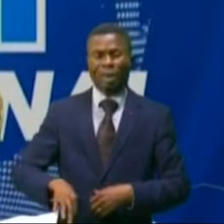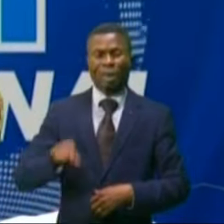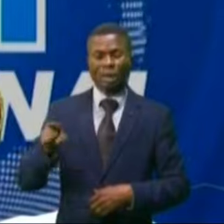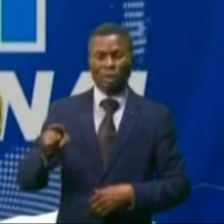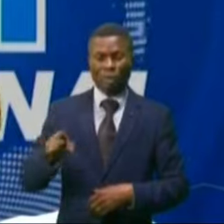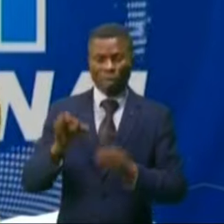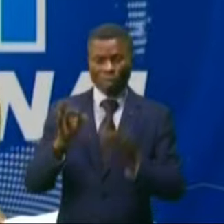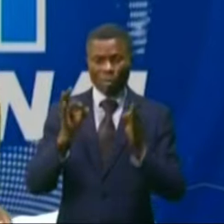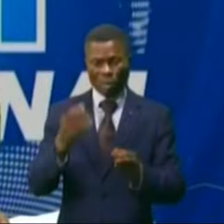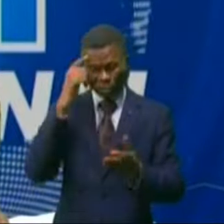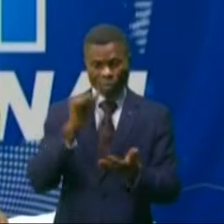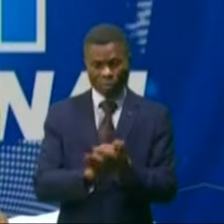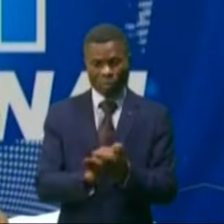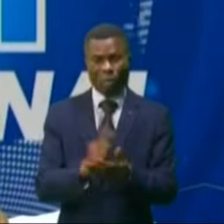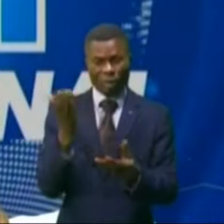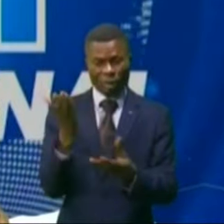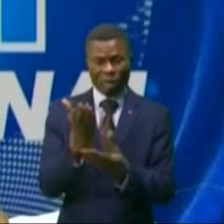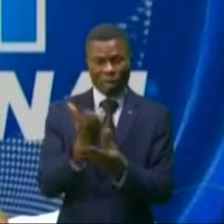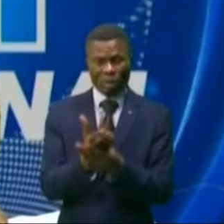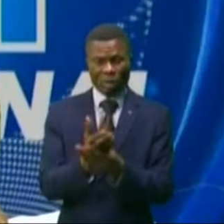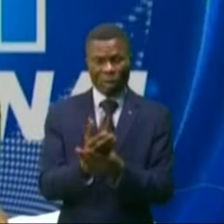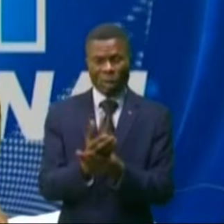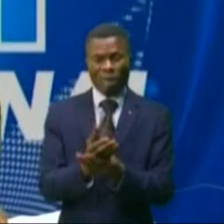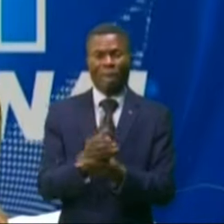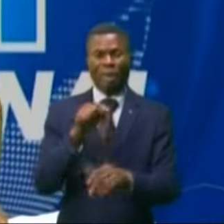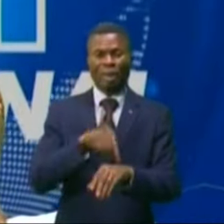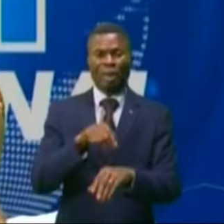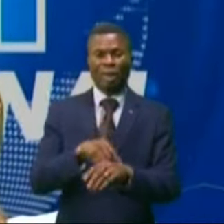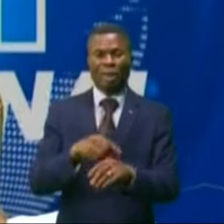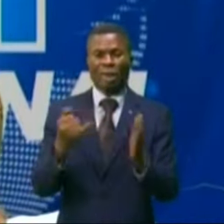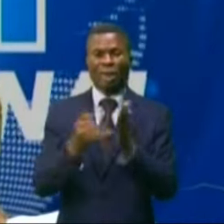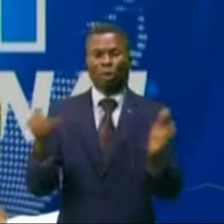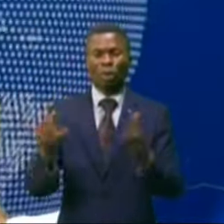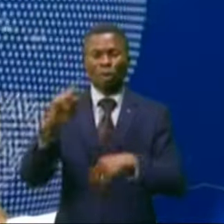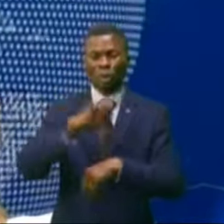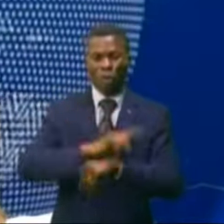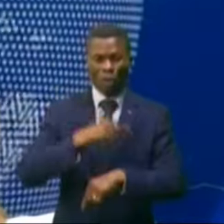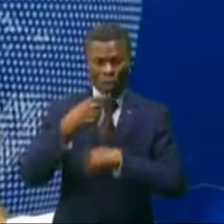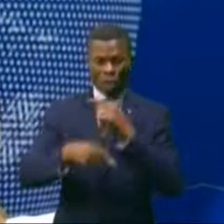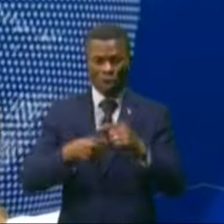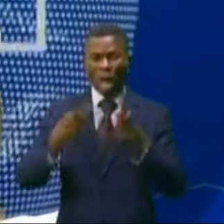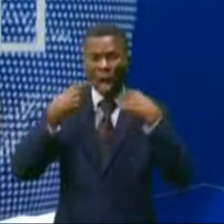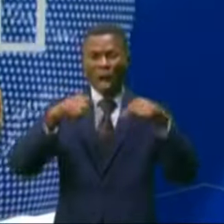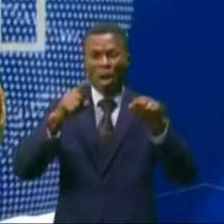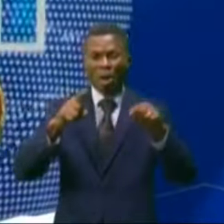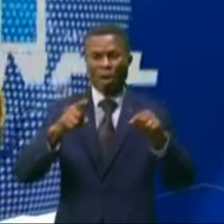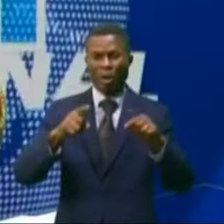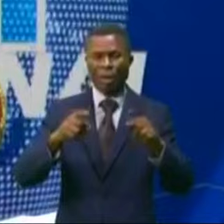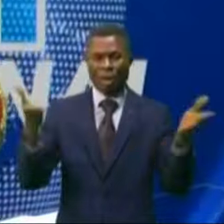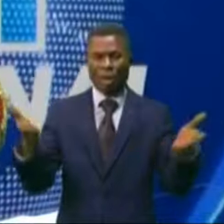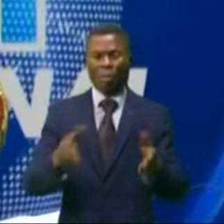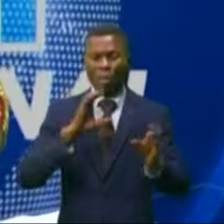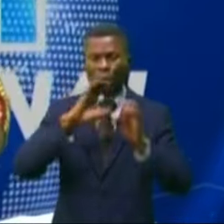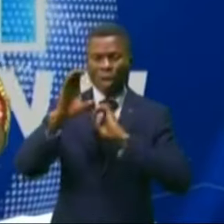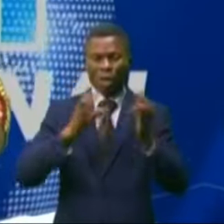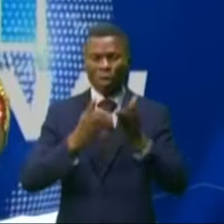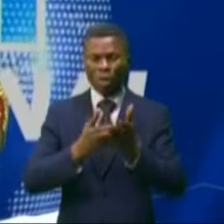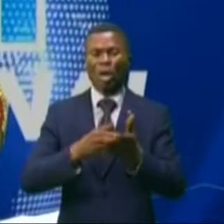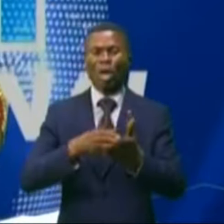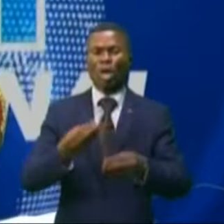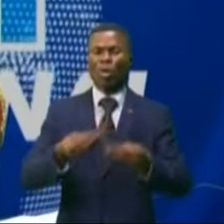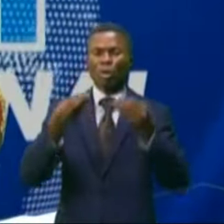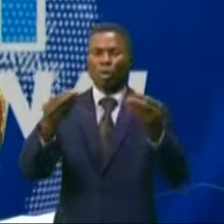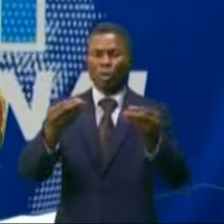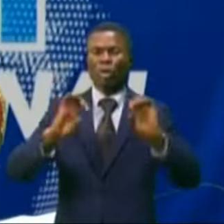À cet effet, un moratoire de 60 jours à dater de la publication du présent communiqué est accordé